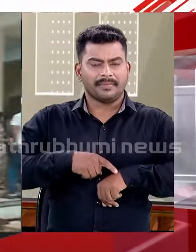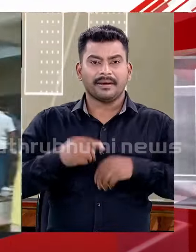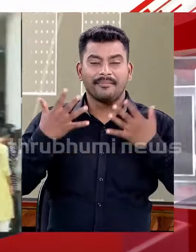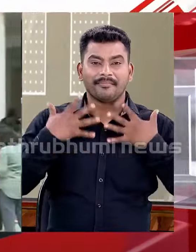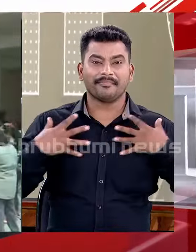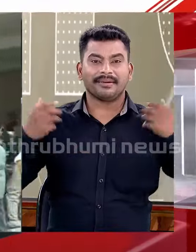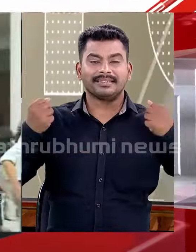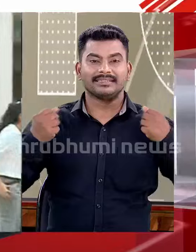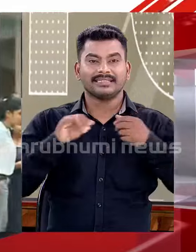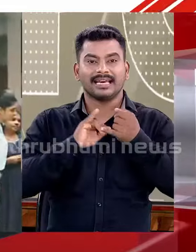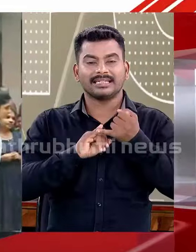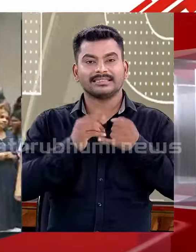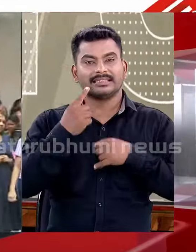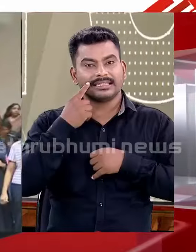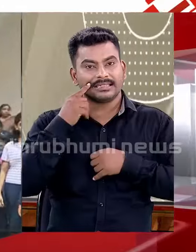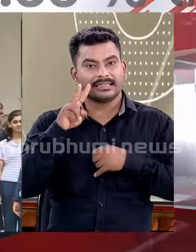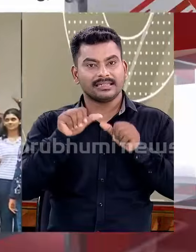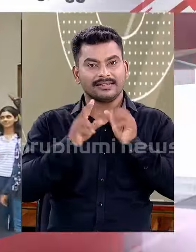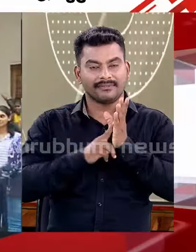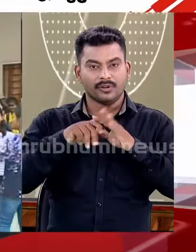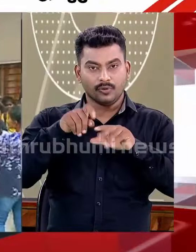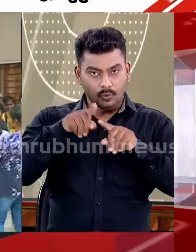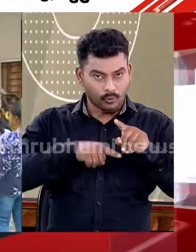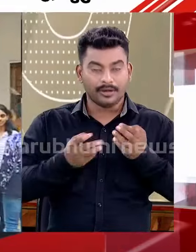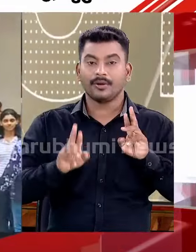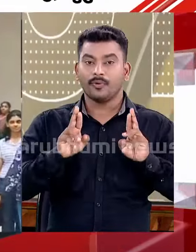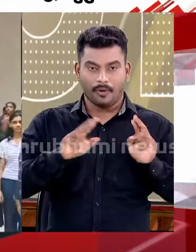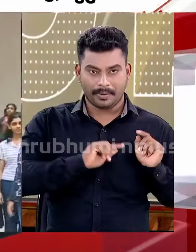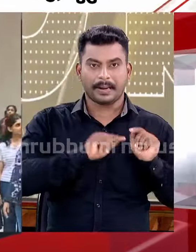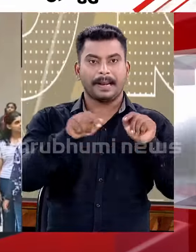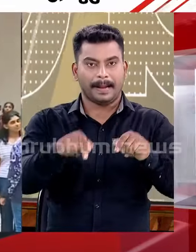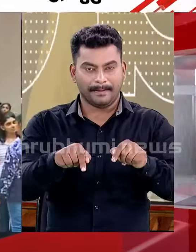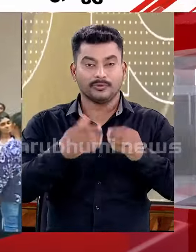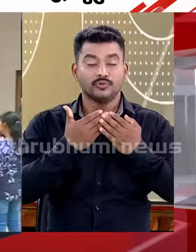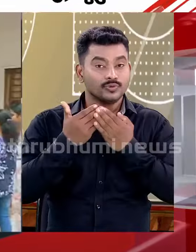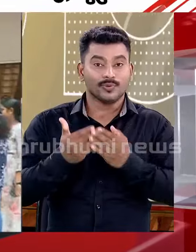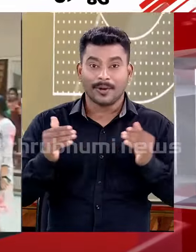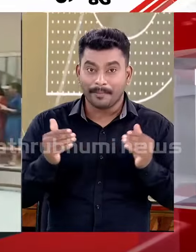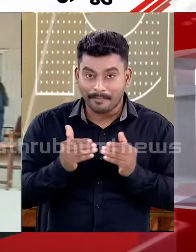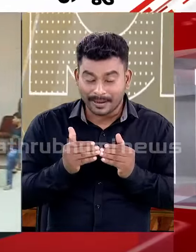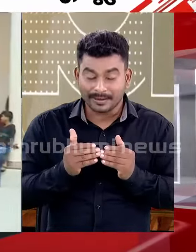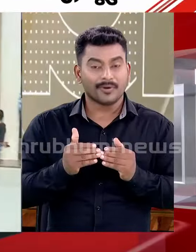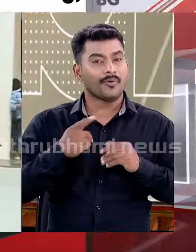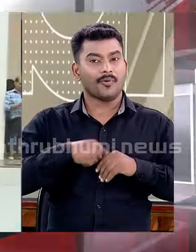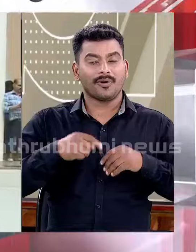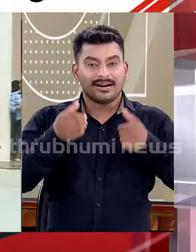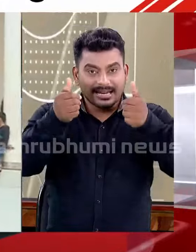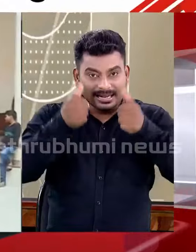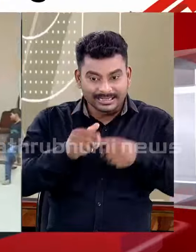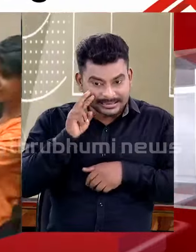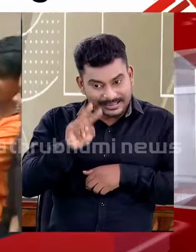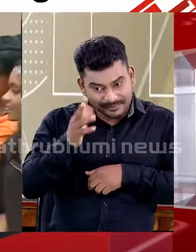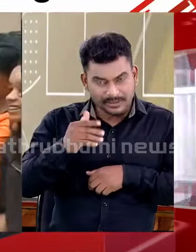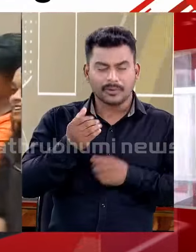ശിവൻകുട്ടി കുട്ടി ഇവിടെ എത്തും. ഒട്ടുമിക്ക വിദ്യാർത്ഥിനികളും റിസൾട്ട് നോക്കിക്കഴിഞ്ഞു, അതിന്റെ സന്തോഷത്തിലാണ്. ഇനി മന്ത്രി വരുമ്പോൾ